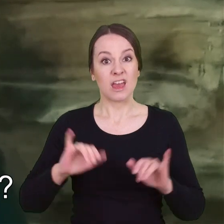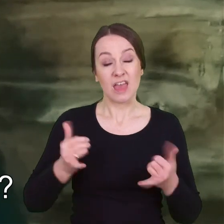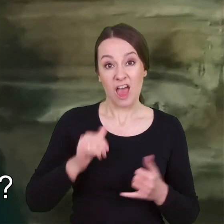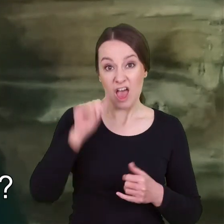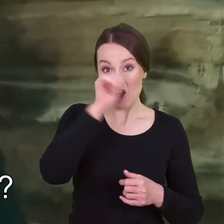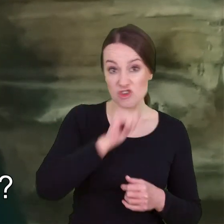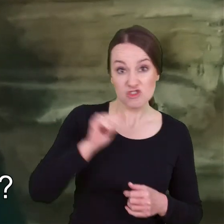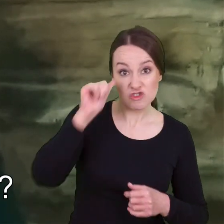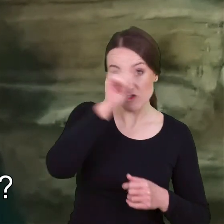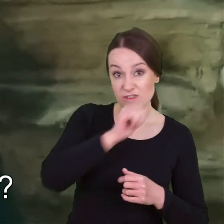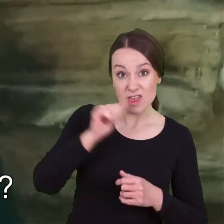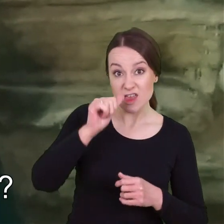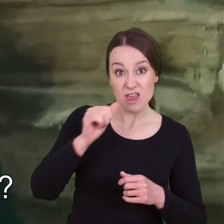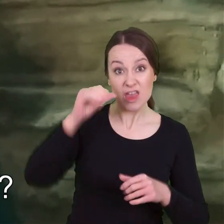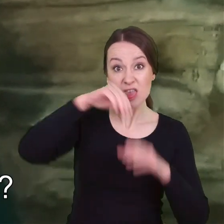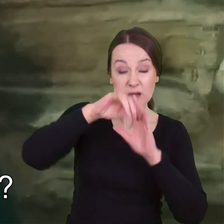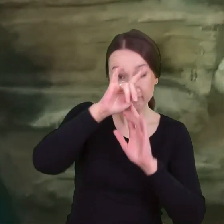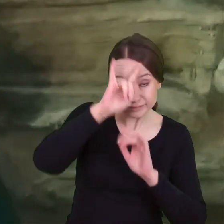Czy rogate jakie świnie?